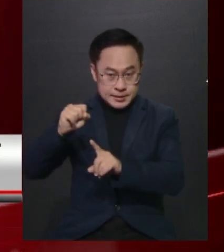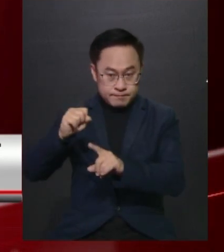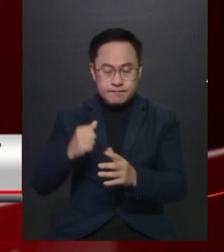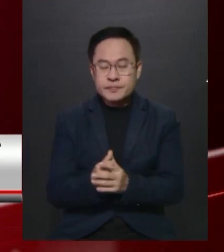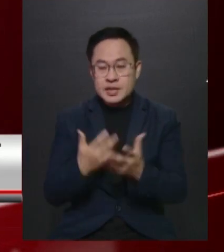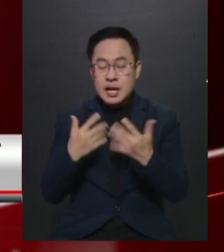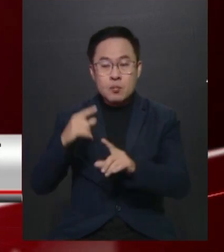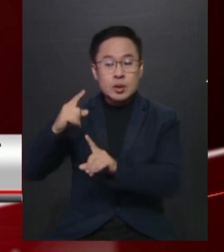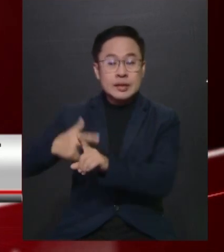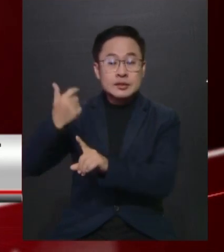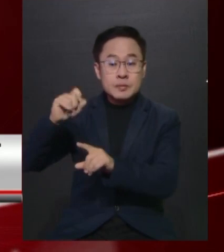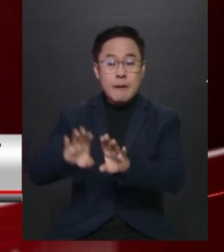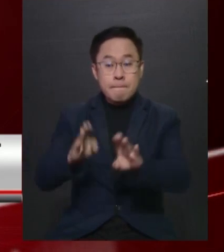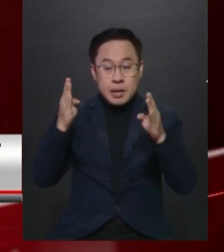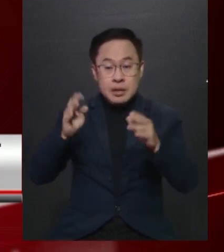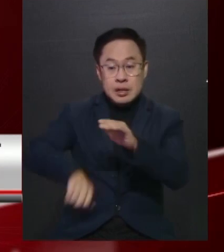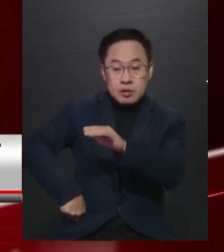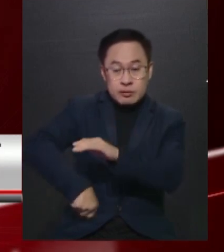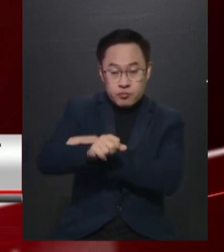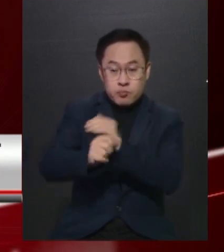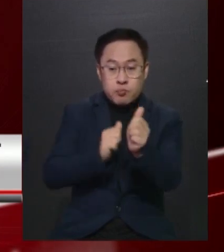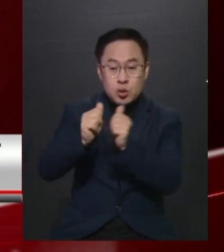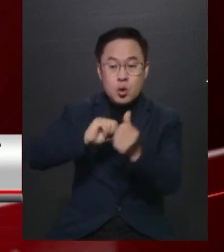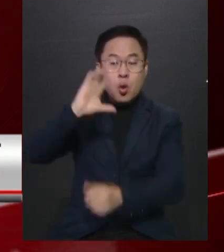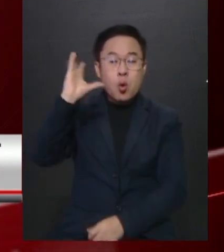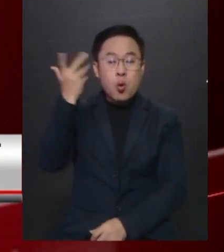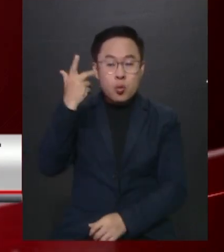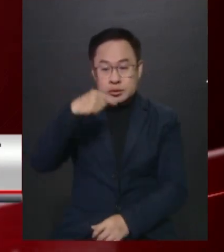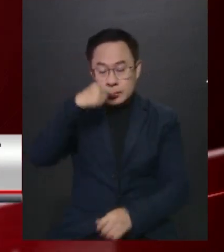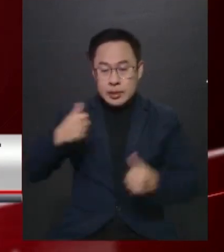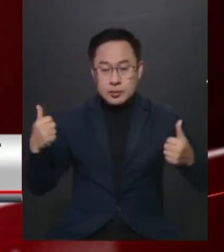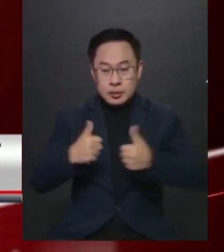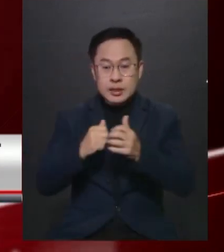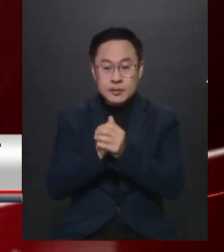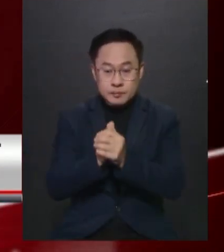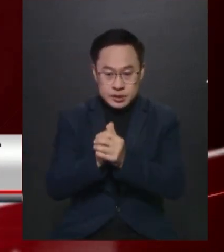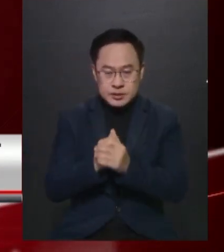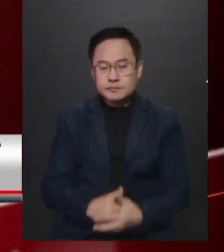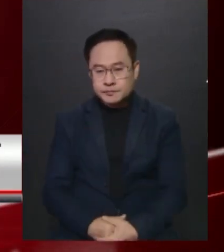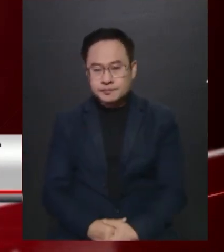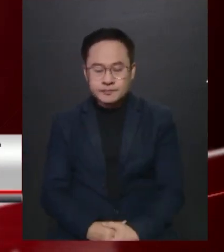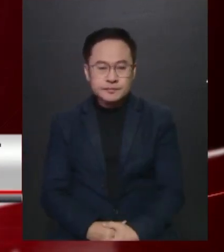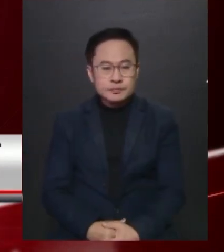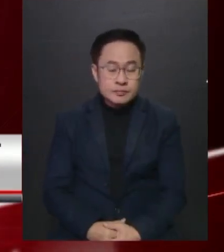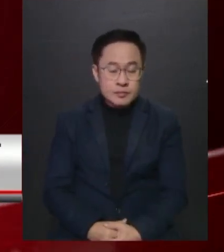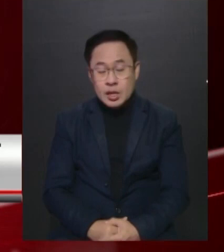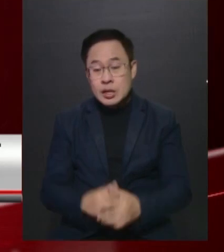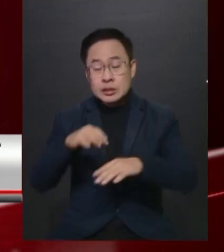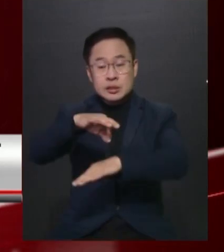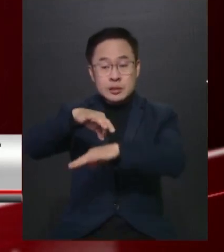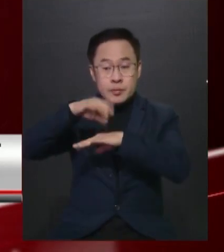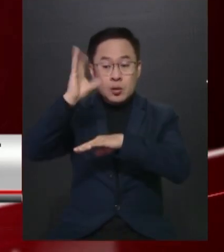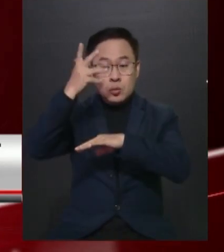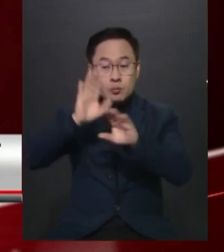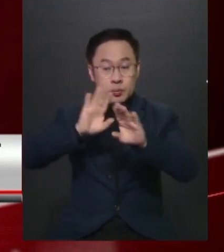หลักก็คือเจอกับจีน ใช่ค่ะซึ่งถ้าไปดูอันดับฟีฟ่าแรงกิ้งนะคะอันดับโลกของไทยเนี่ยดีกว่าเอสโตเนียอยู่ประมาณ 2-3 อันดับนะเพราะ